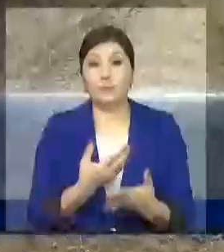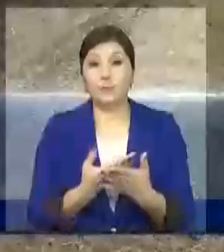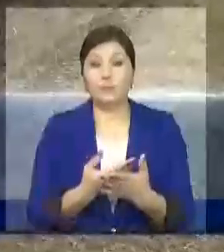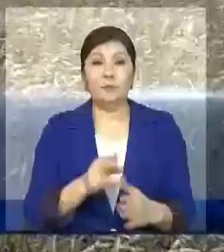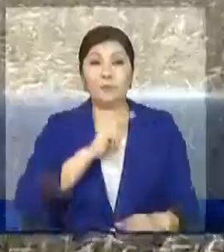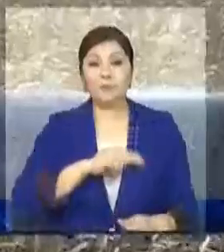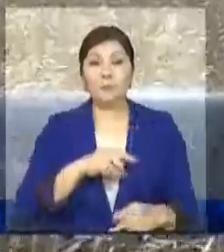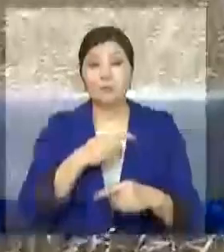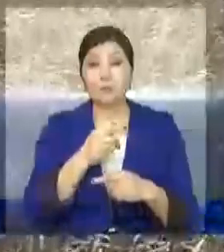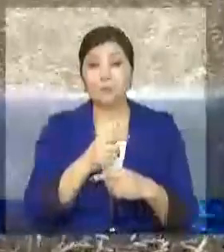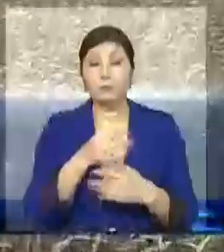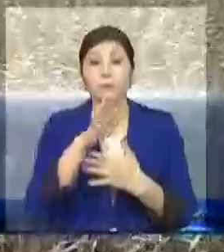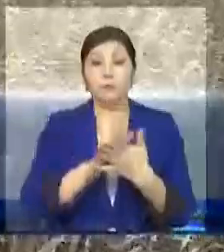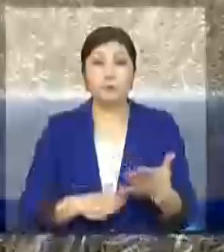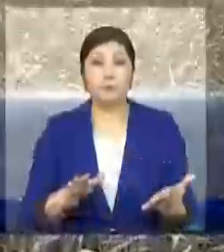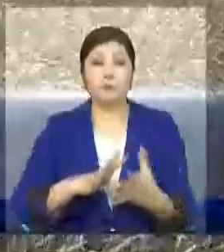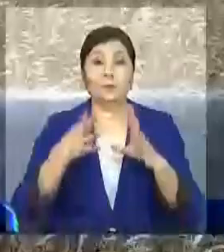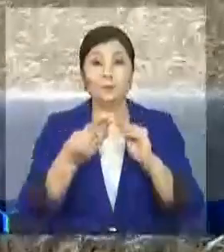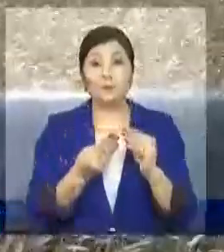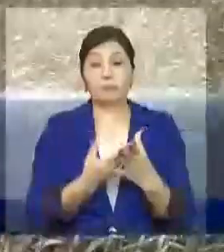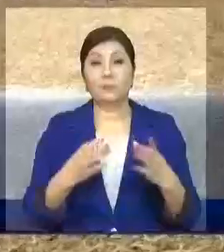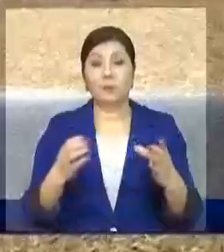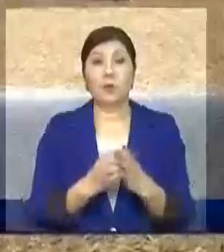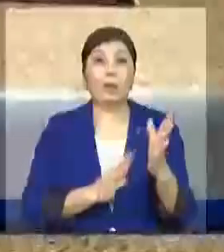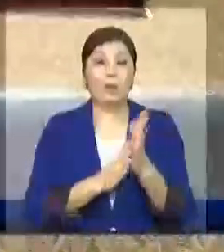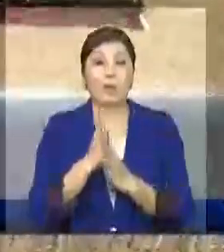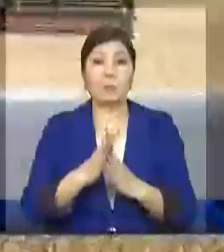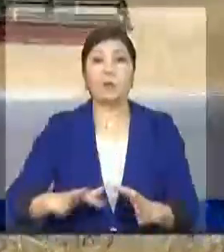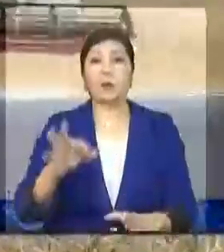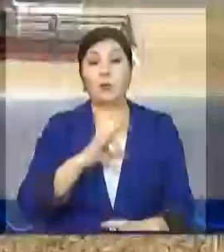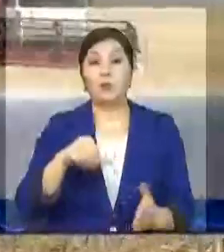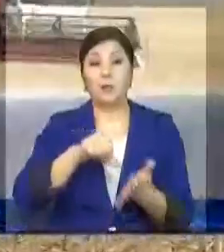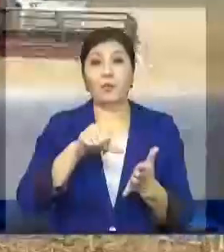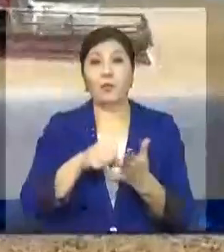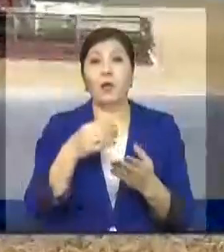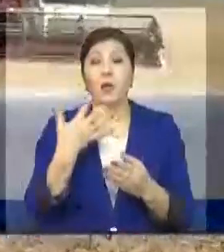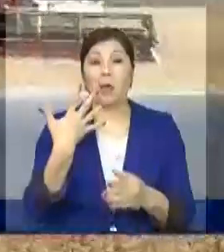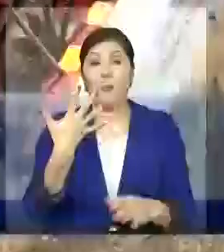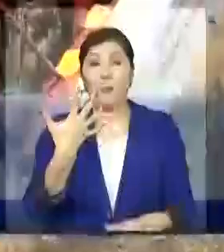направлении продолжается. К слову, всего в общей сложности в сфере растениеводства по области задействовано свыше